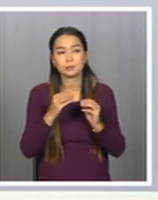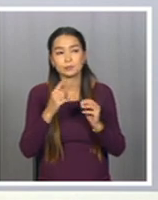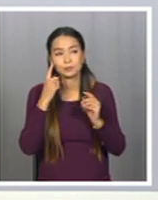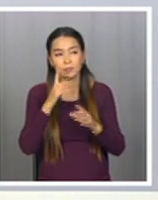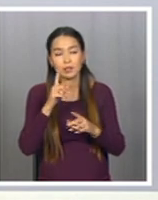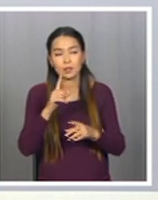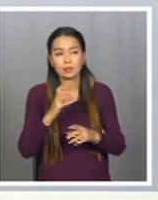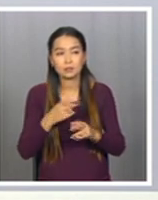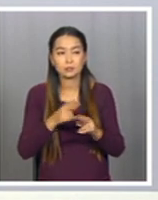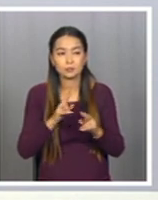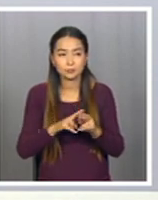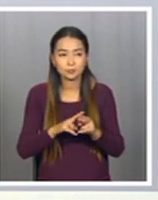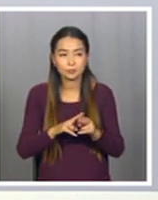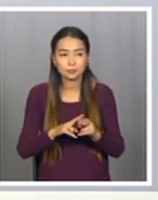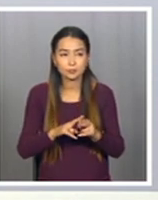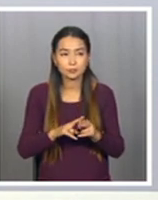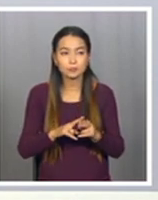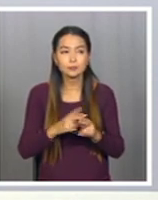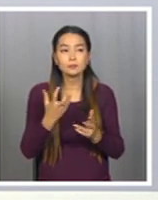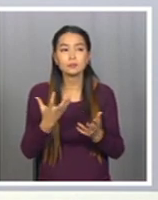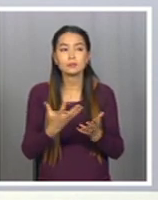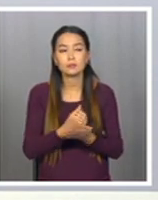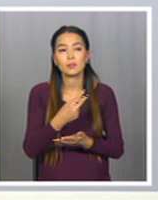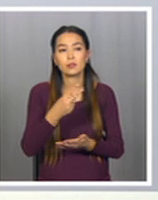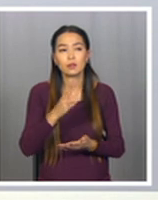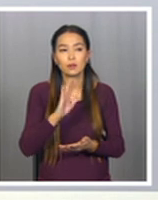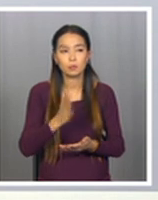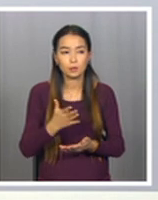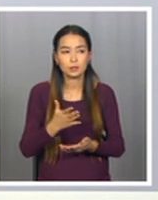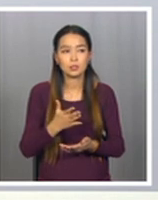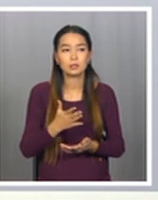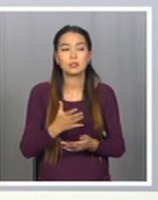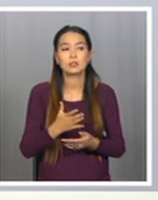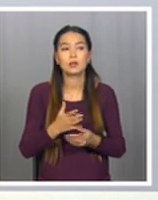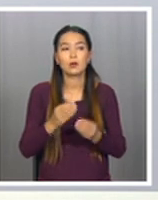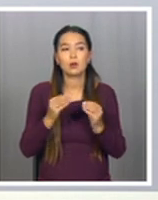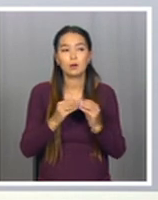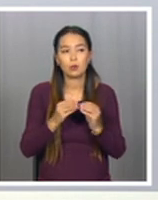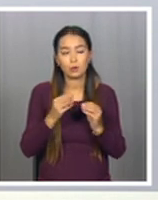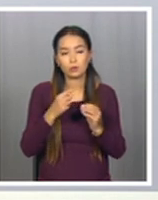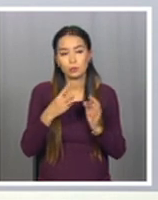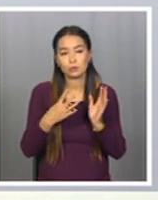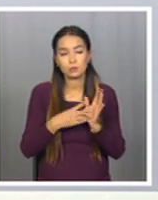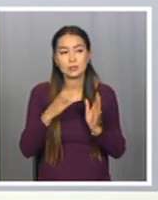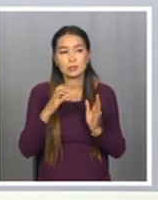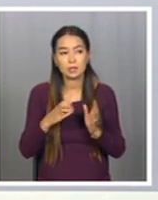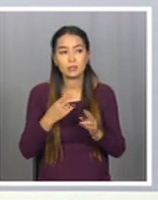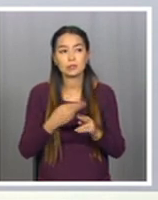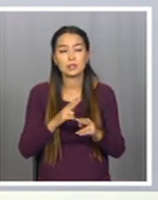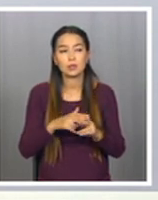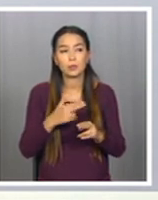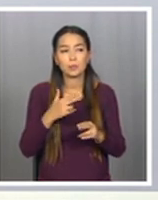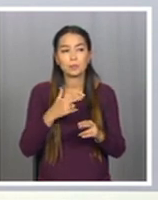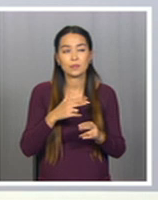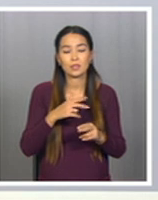уақытын. Яғни тауымыз тең болады L бөлінген S. Нәтижесінде таудың шамасы